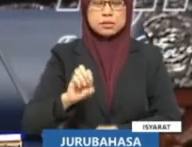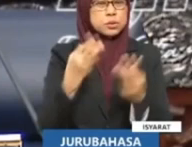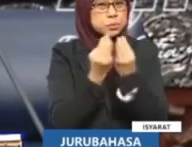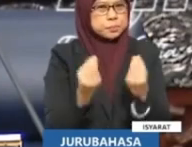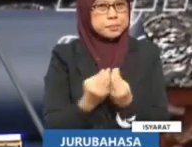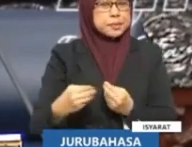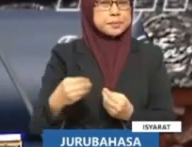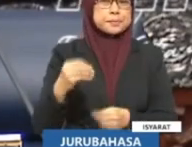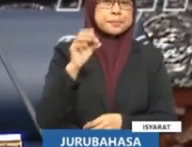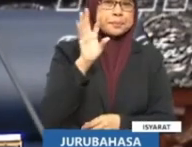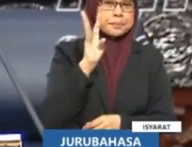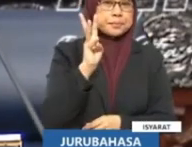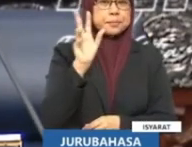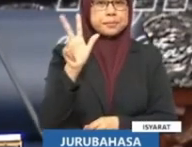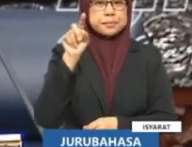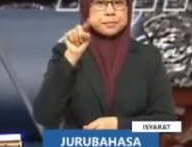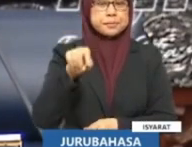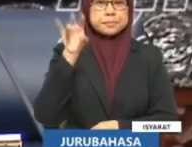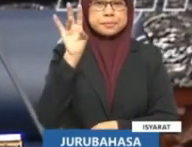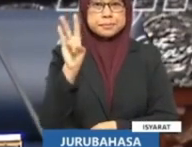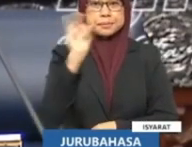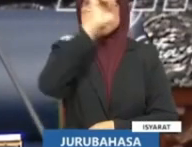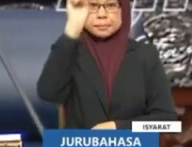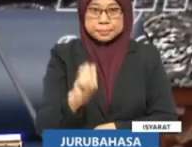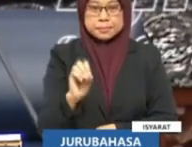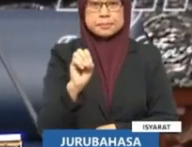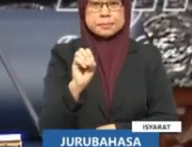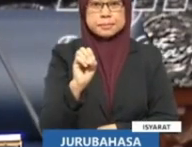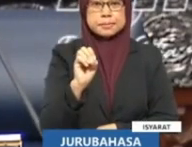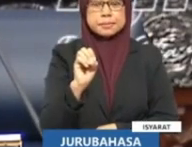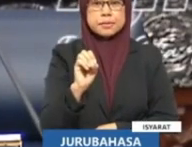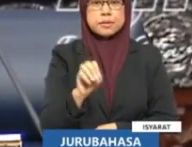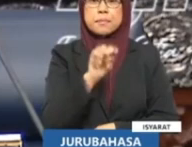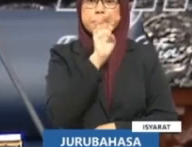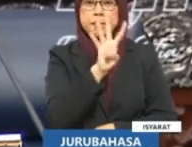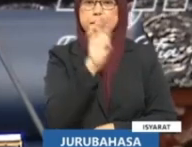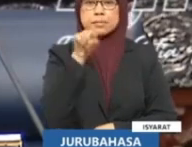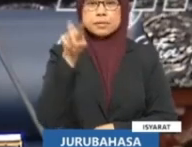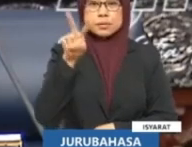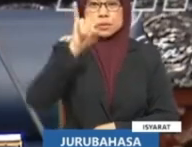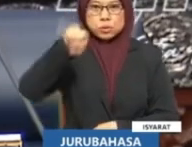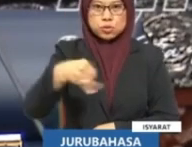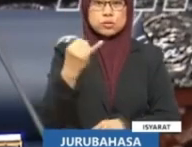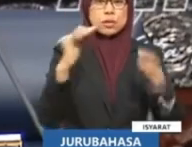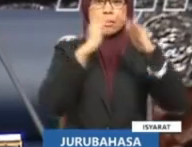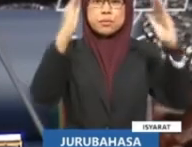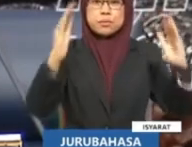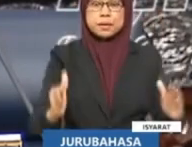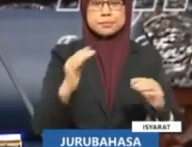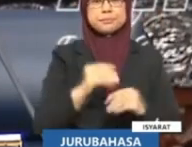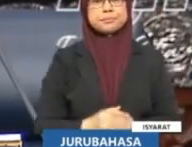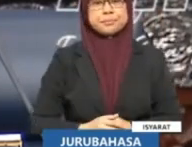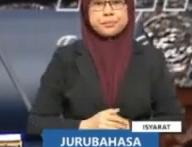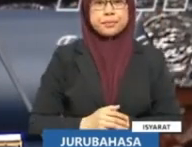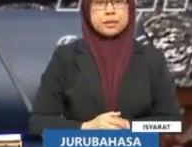pura the sebanyak 63 populer hantu juh peratus kepada 42000000 isi rumah pada